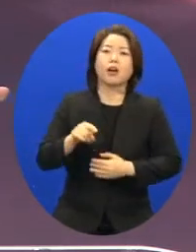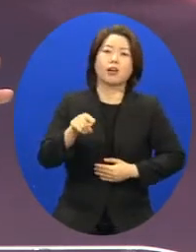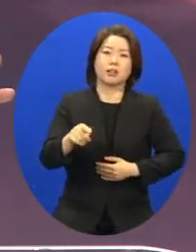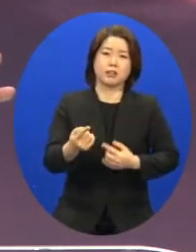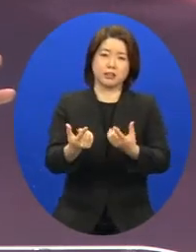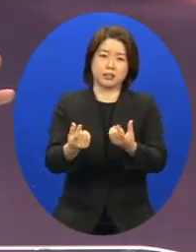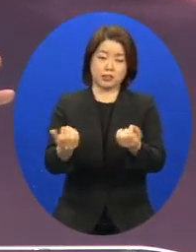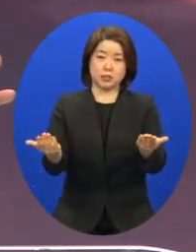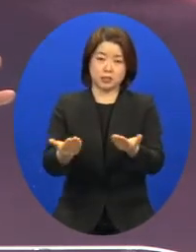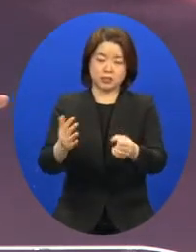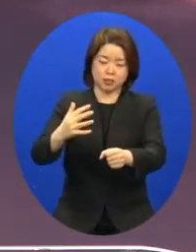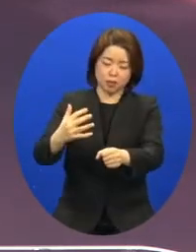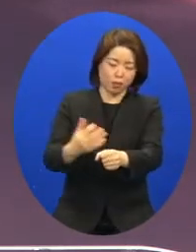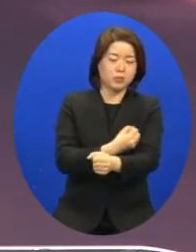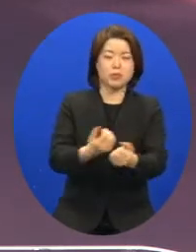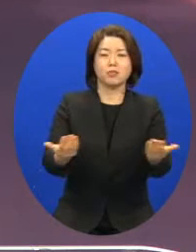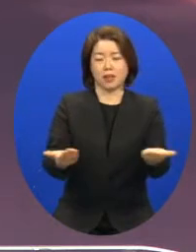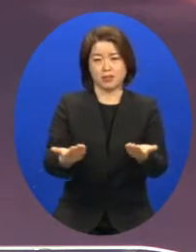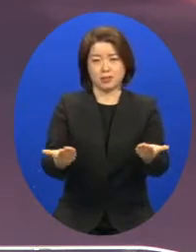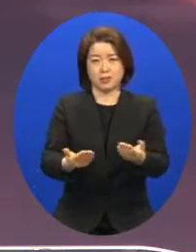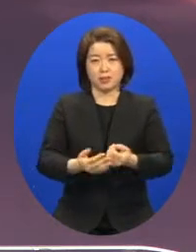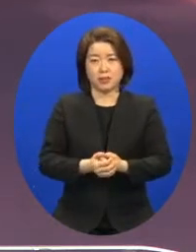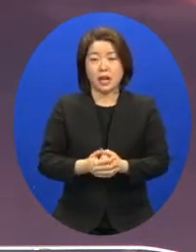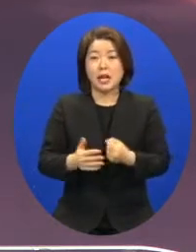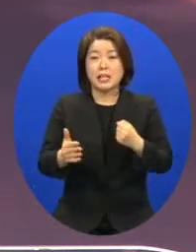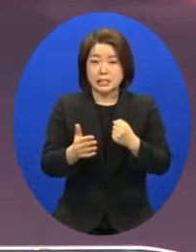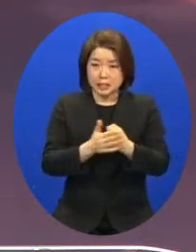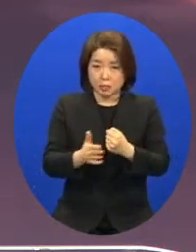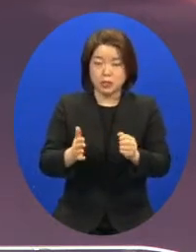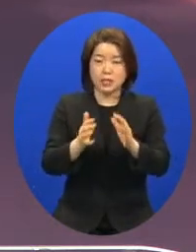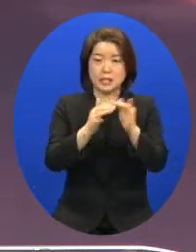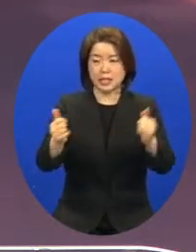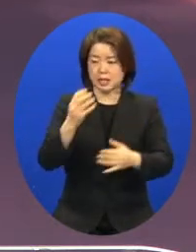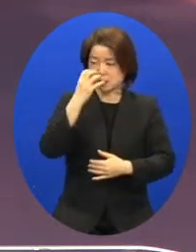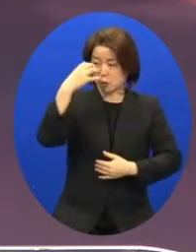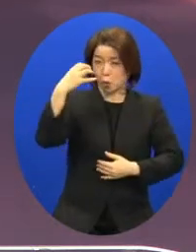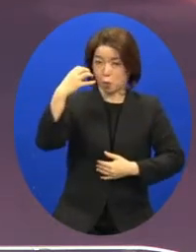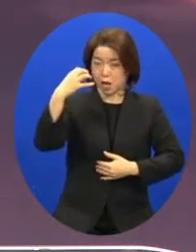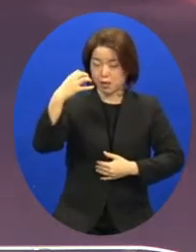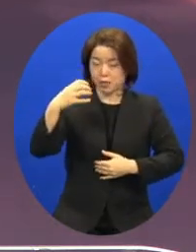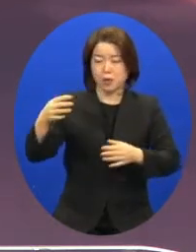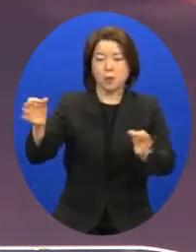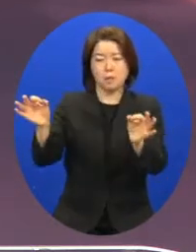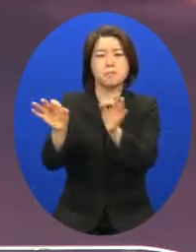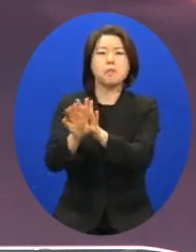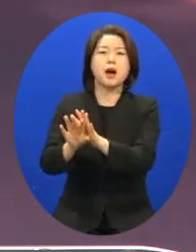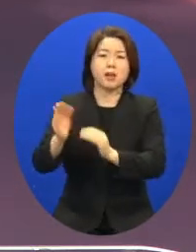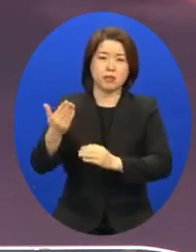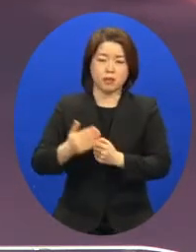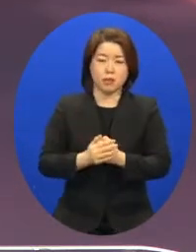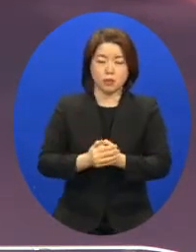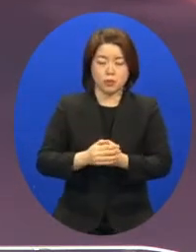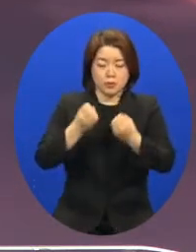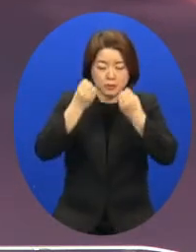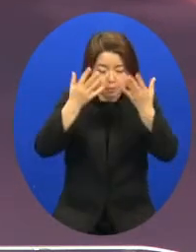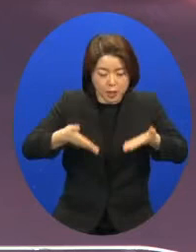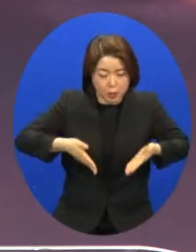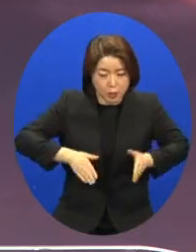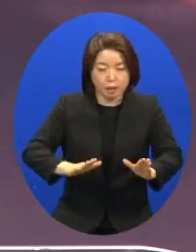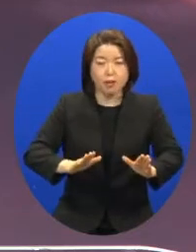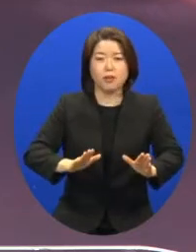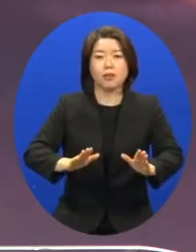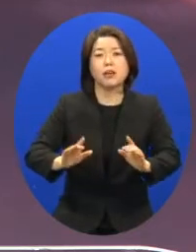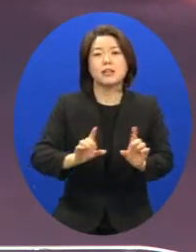엄청난 일입니다. 그래서 사람이 교만이 꺾어지고 그리고 거듭난 삶이 시작이 되는